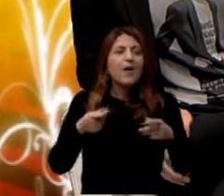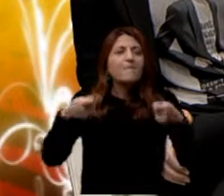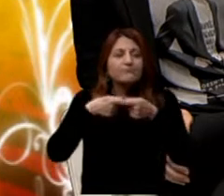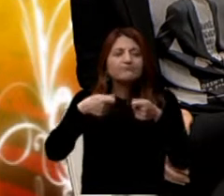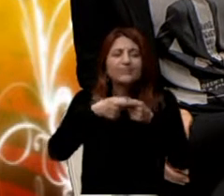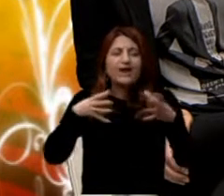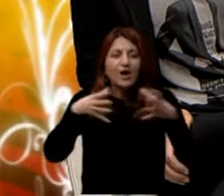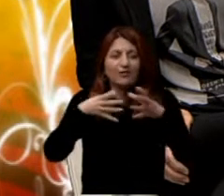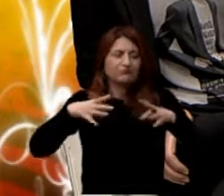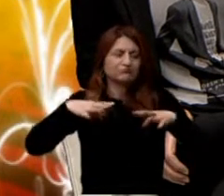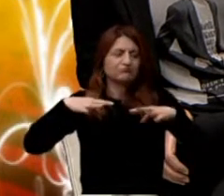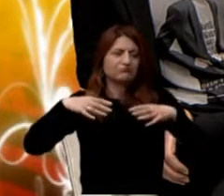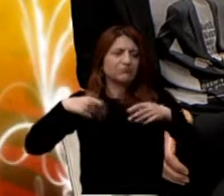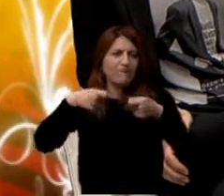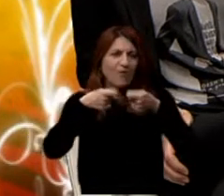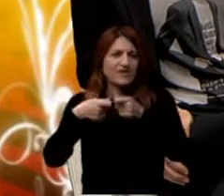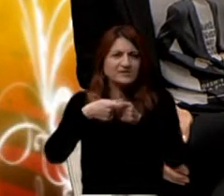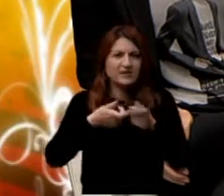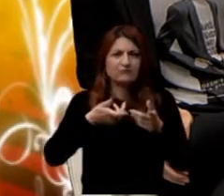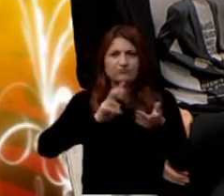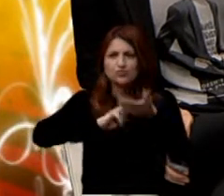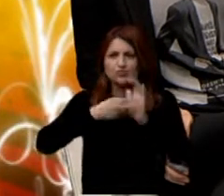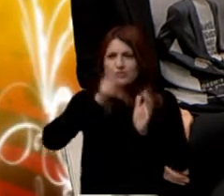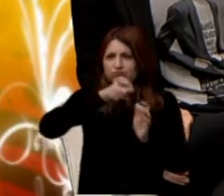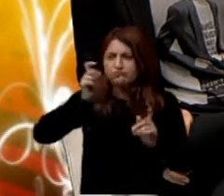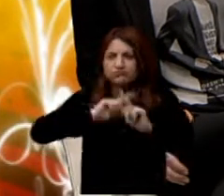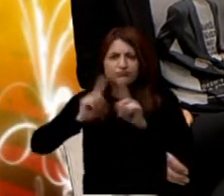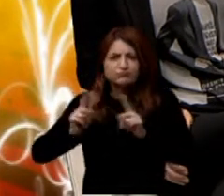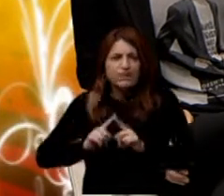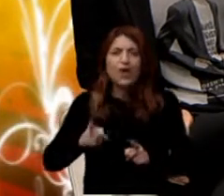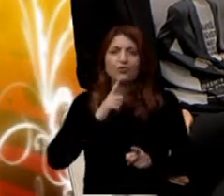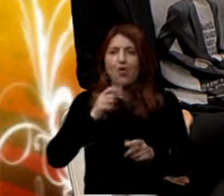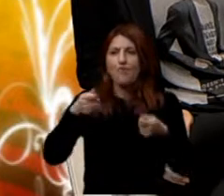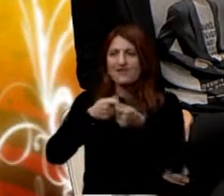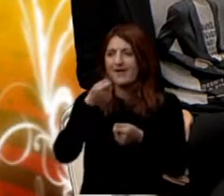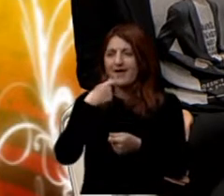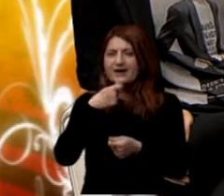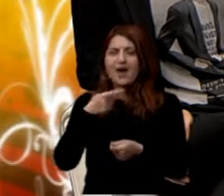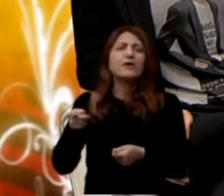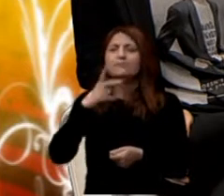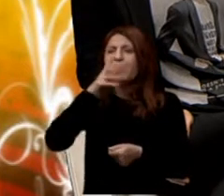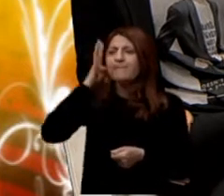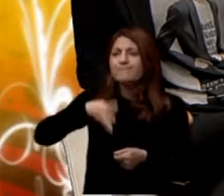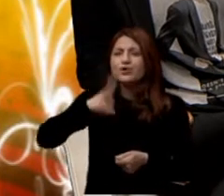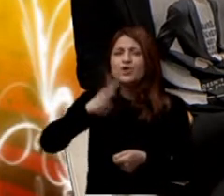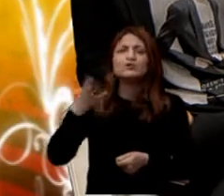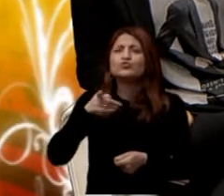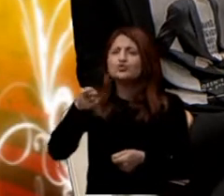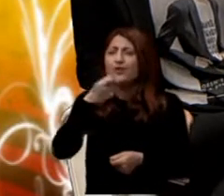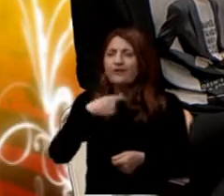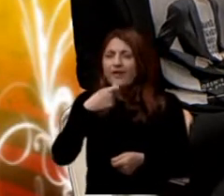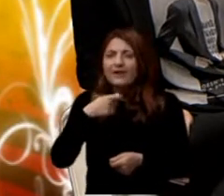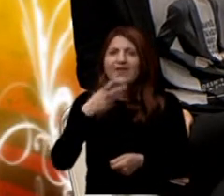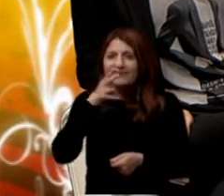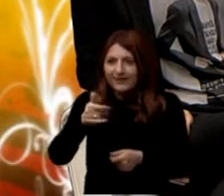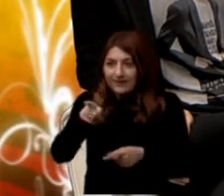interdisciplinarni tim nutricionistu koji će zapravo raditi procjenu i što se unosi i da li je nedostatak